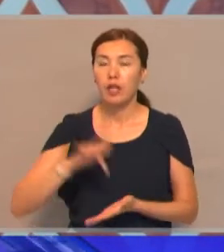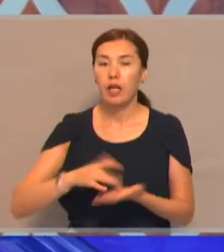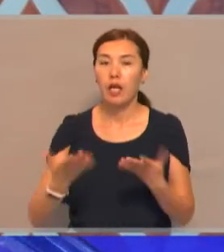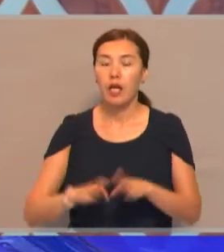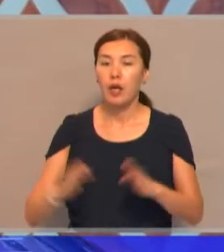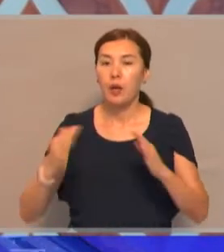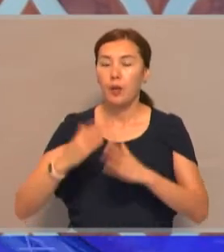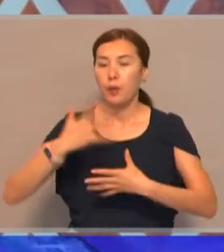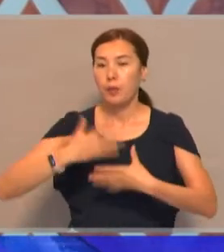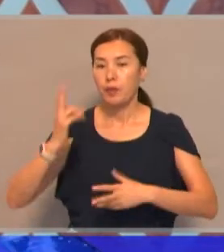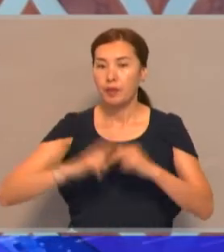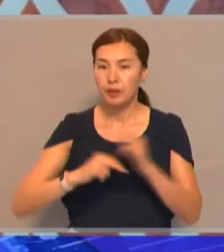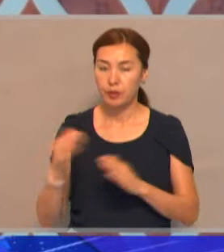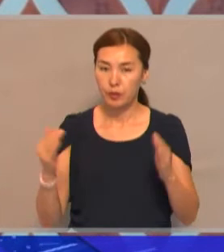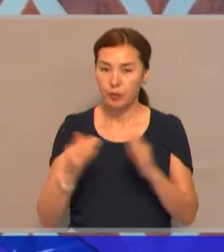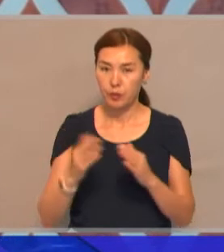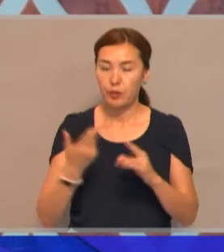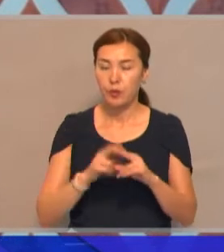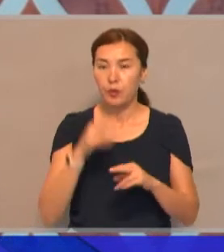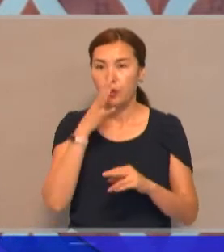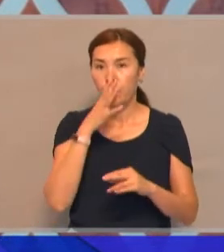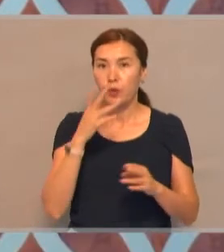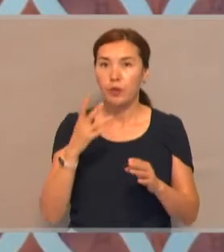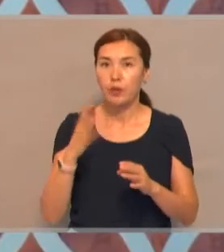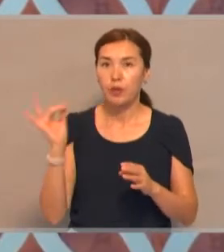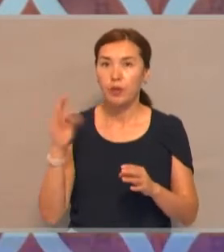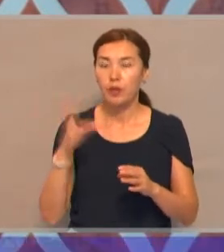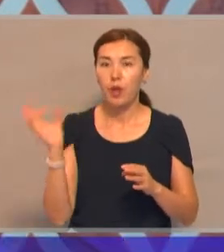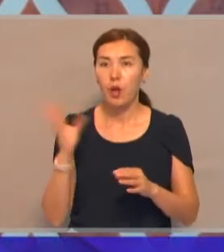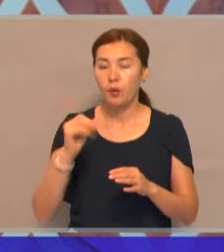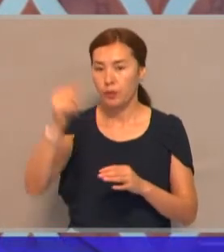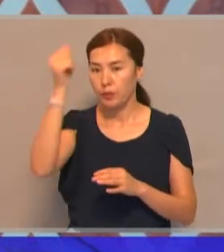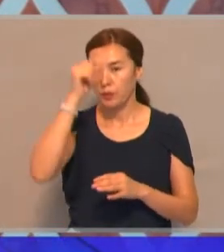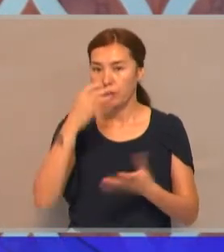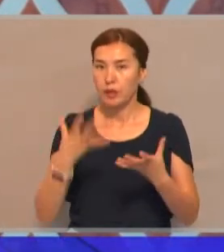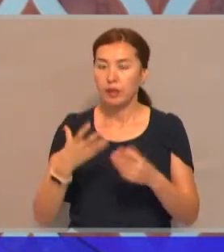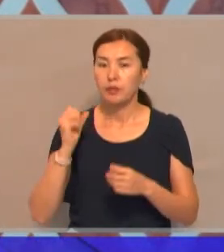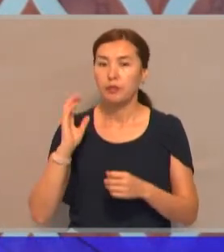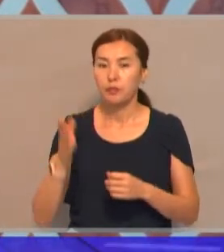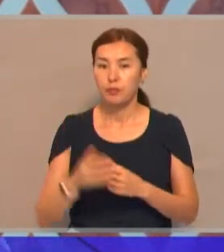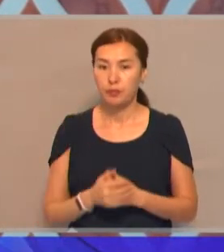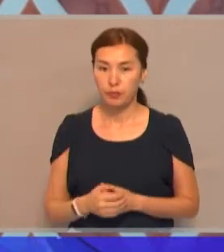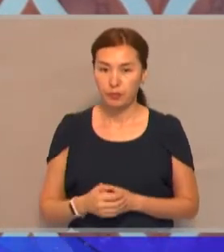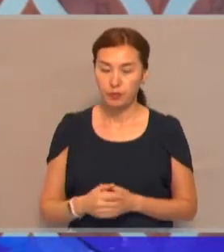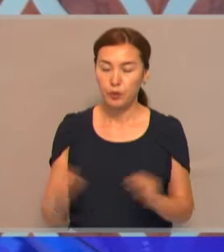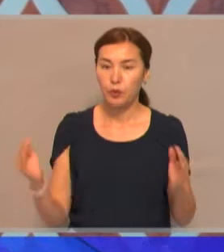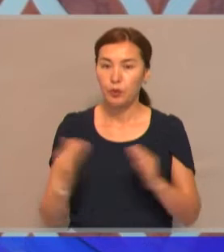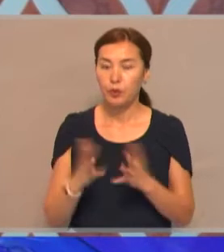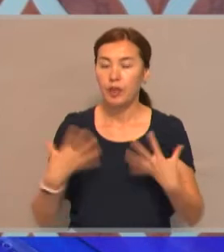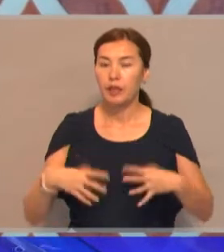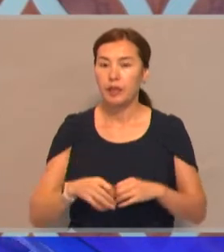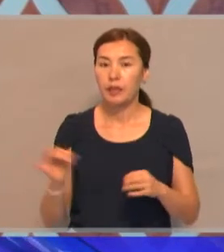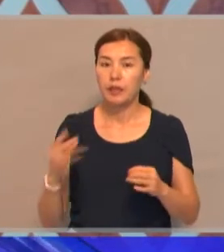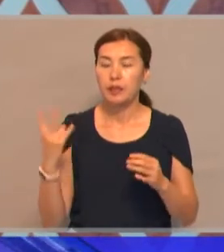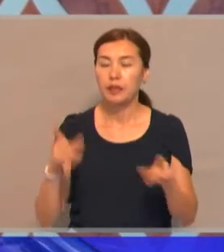үйлердің қабырғасын қалауда. Тұрғын үйлер ағымдағы жылдың шілде қазан айларында қабылдауына өтетін болады. Тұрғын үйлер отбасылық